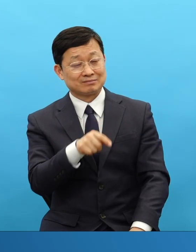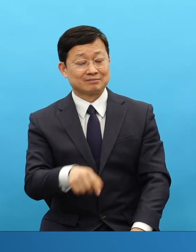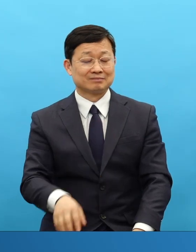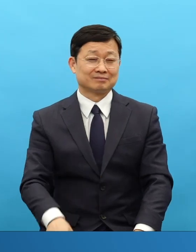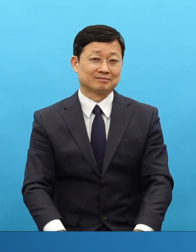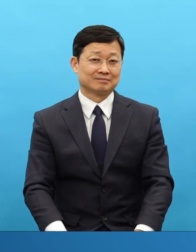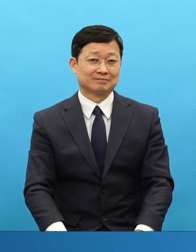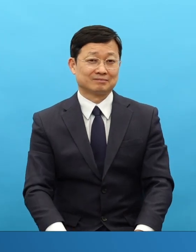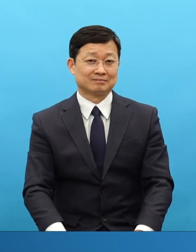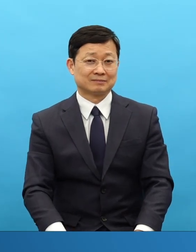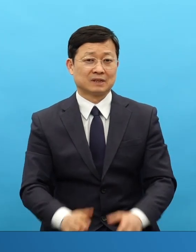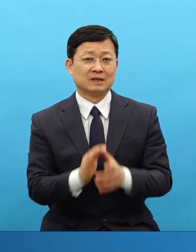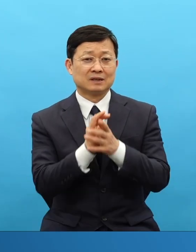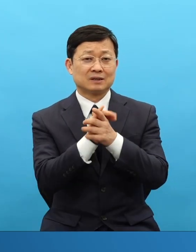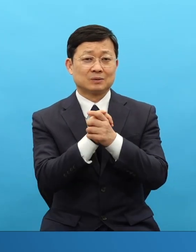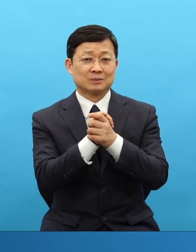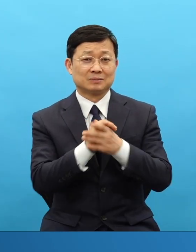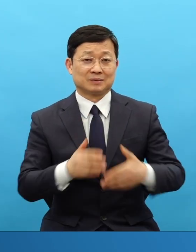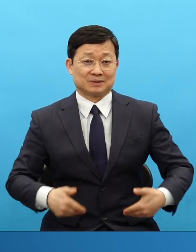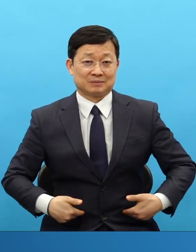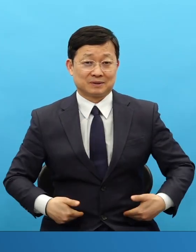그래서 기도하셔야 됩니다.